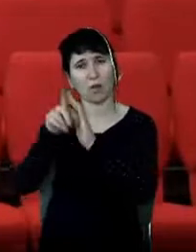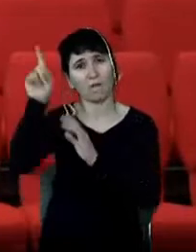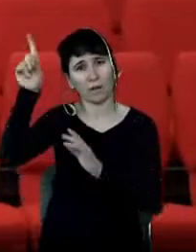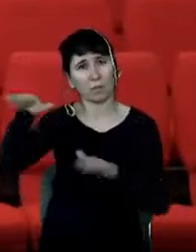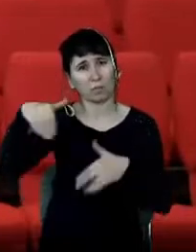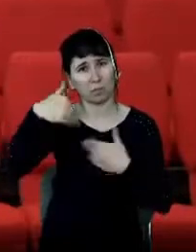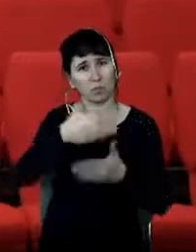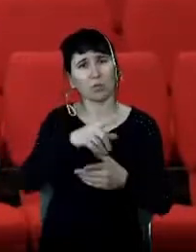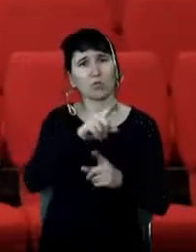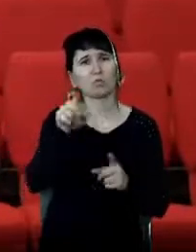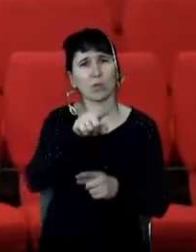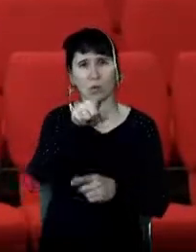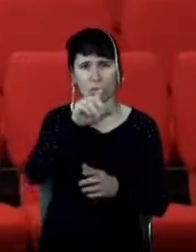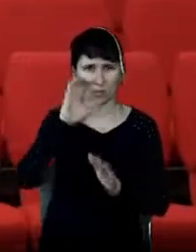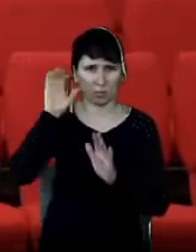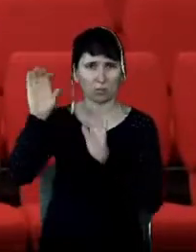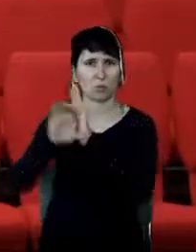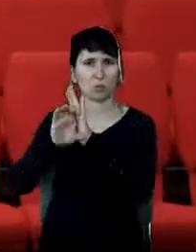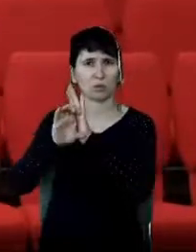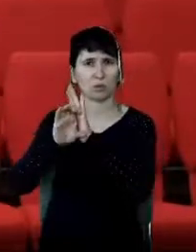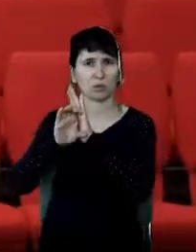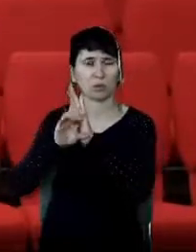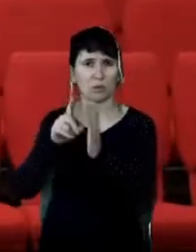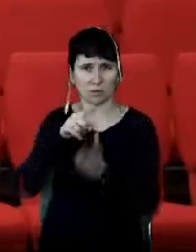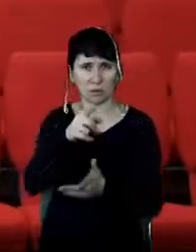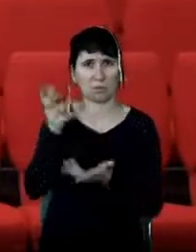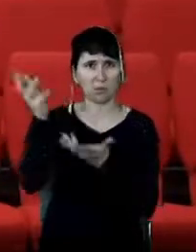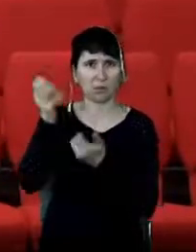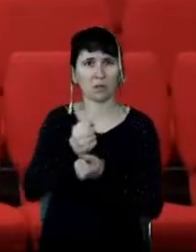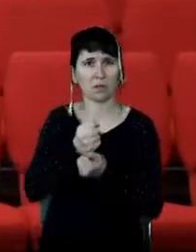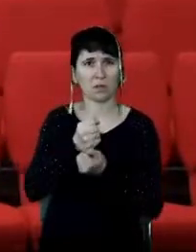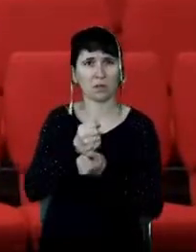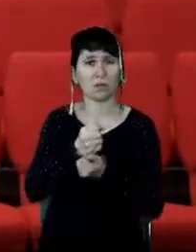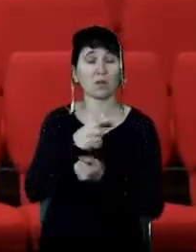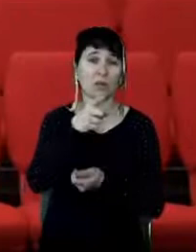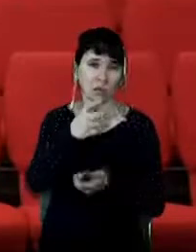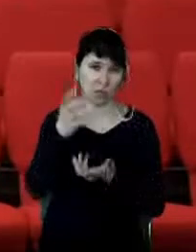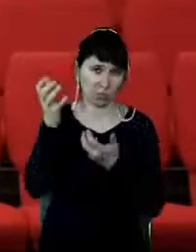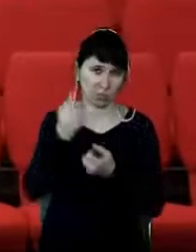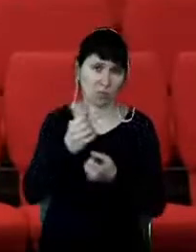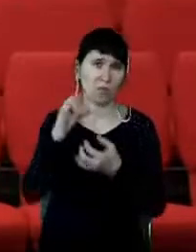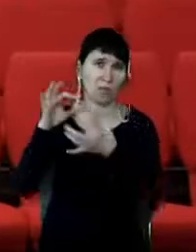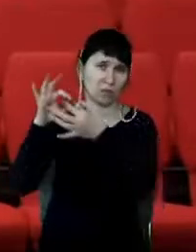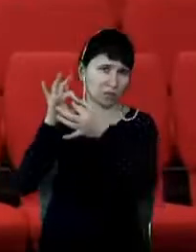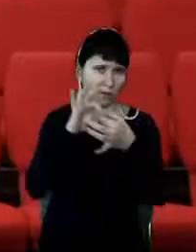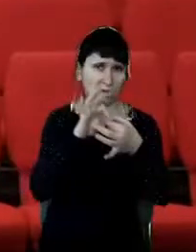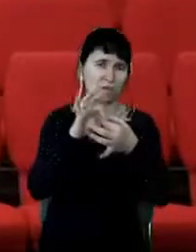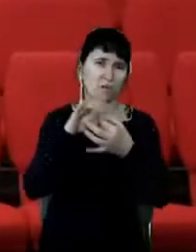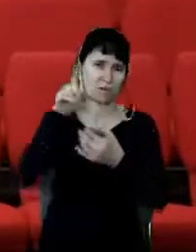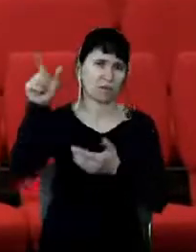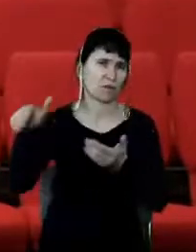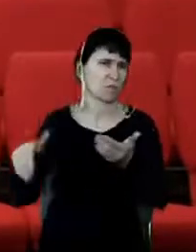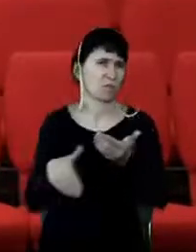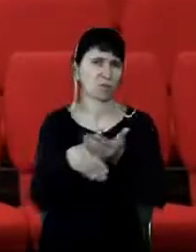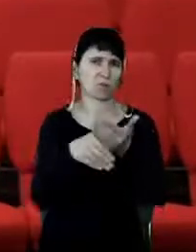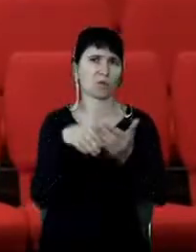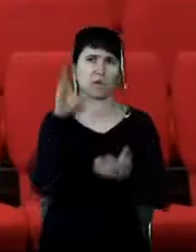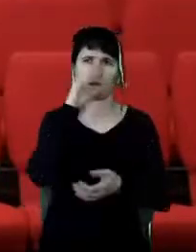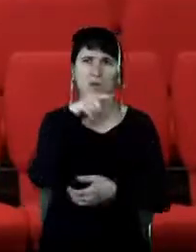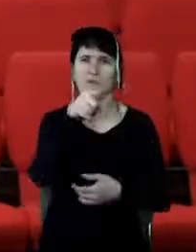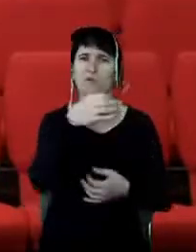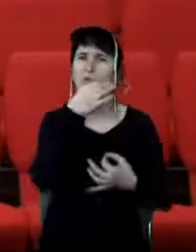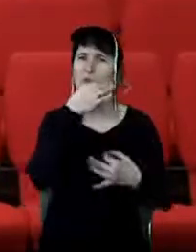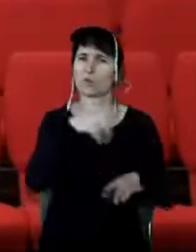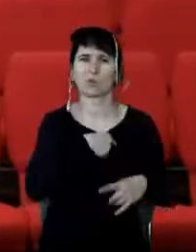умовах. Хай Бог благословить кожного із нас, щоб цей Єрихон, який стоїть на шляху, він був переможений